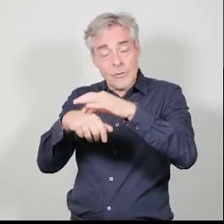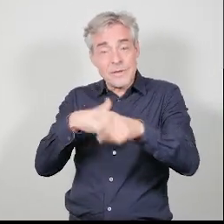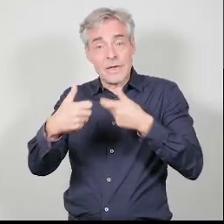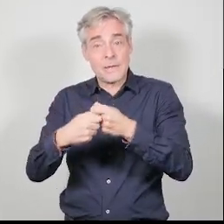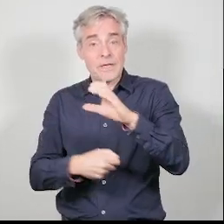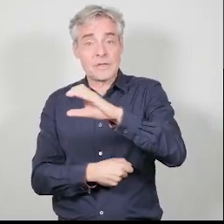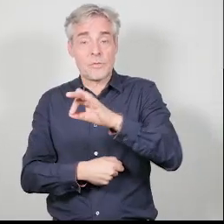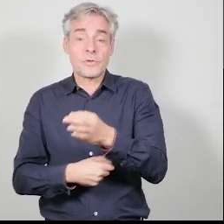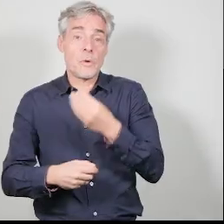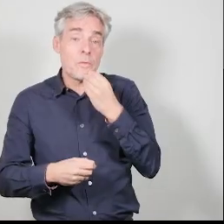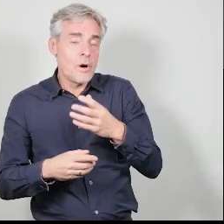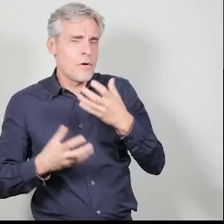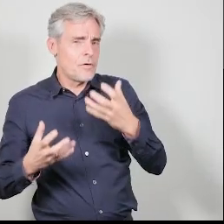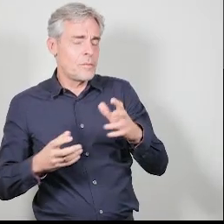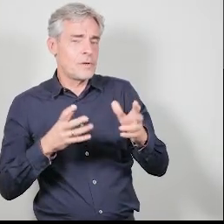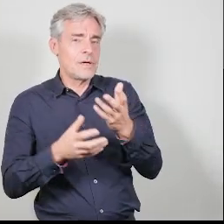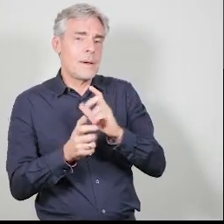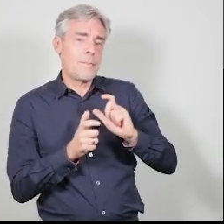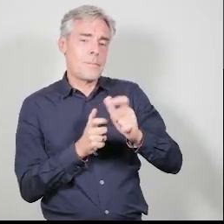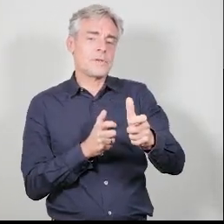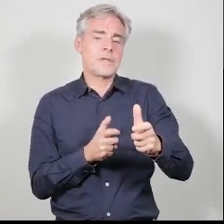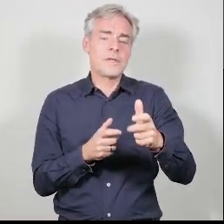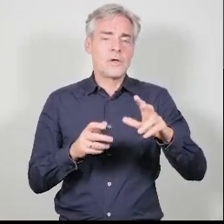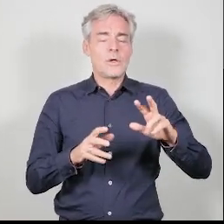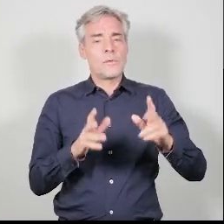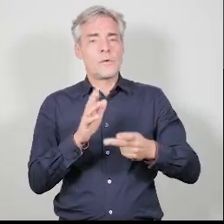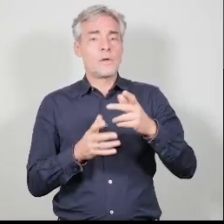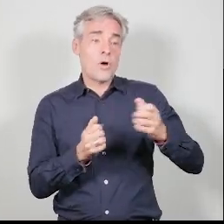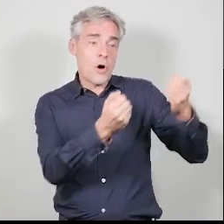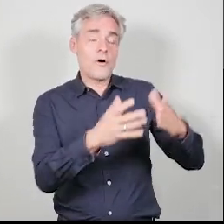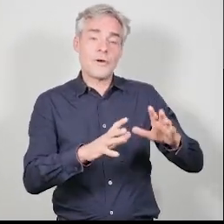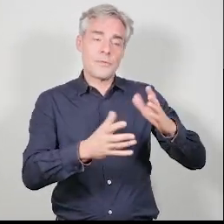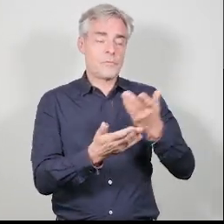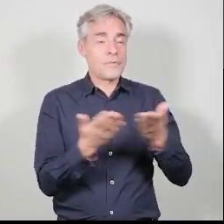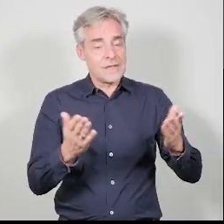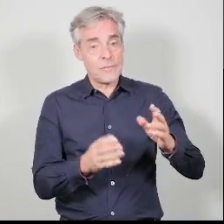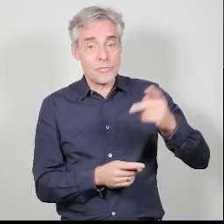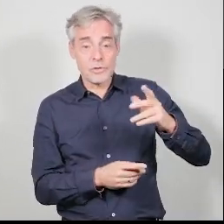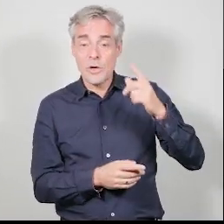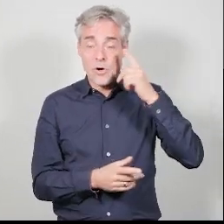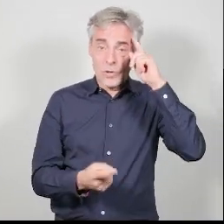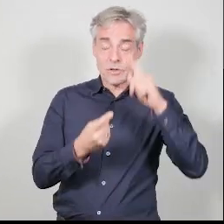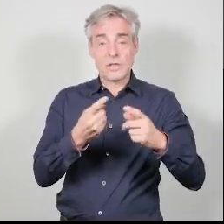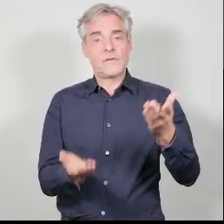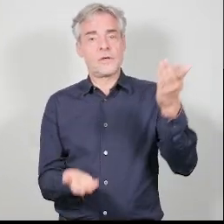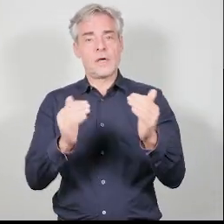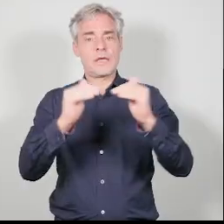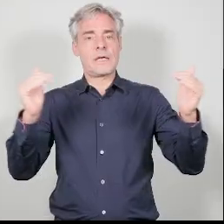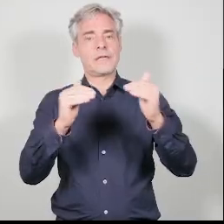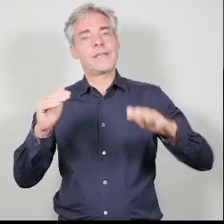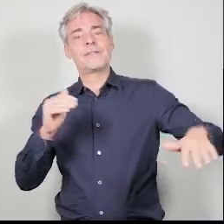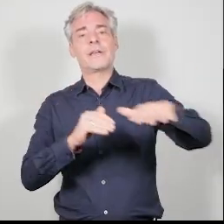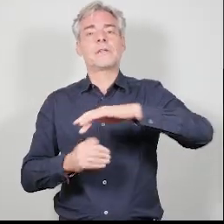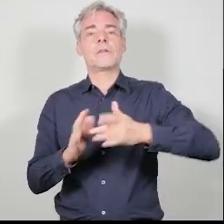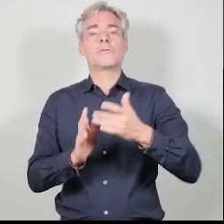en tension avec le processus qu'on pourrait appeler le processus de rationalisation de l'offre, qui est nécessaire pour garantir l'équité